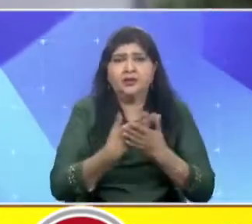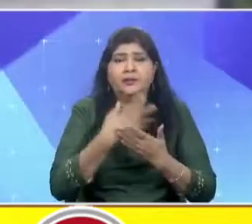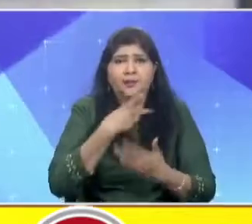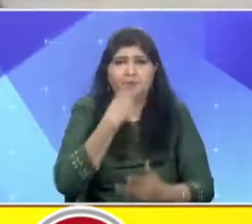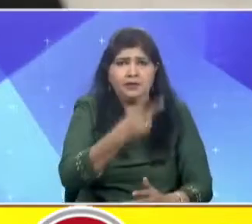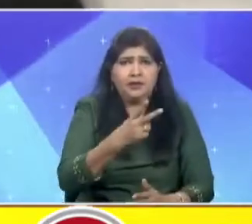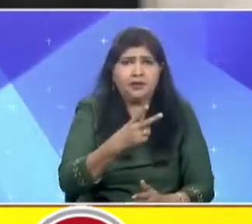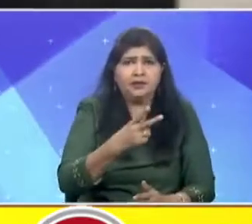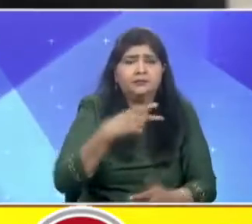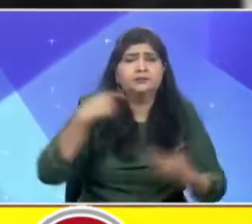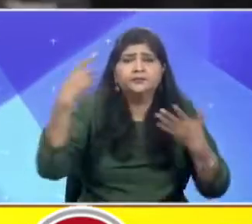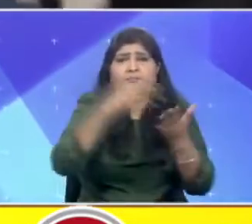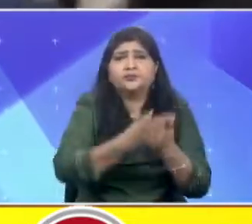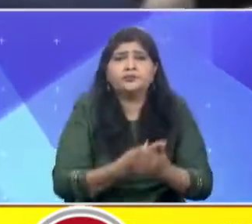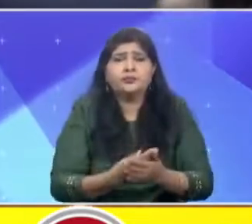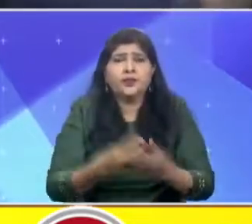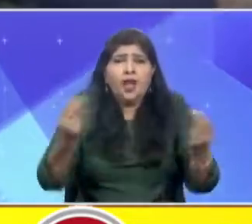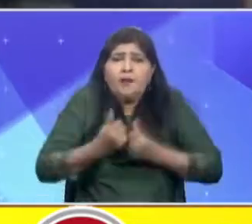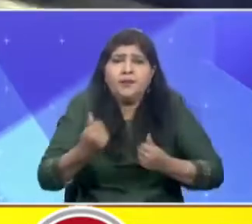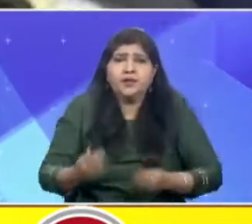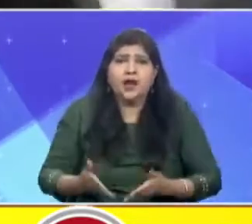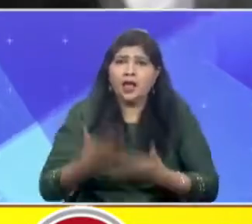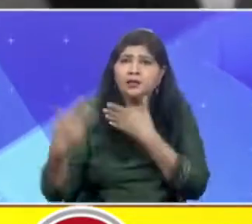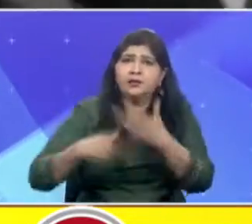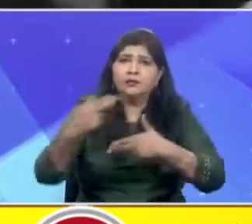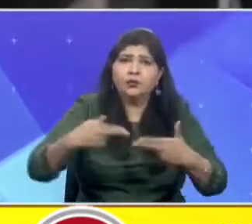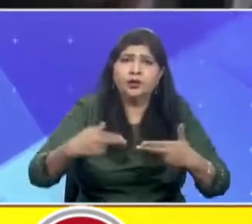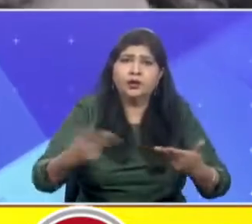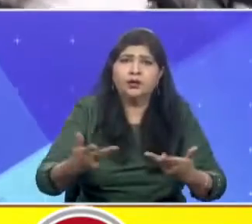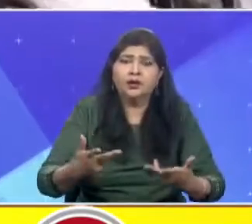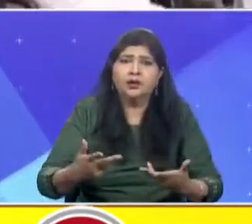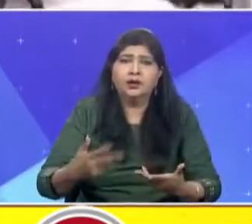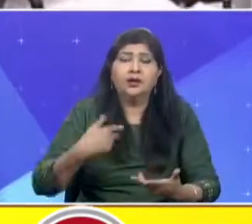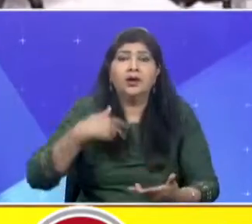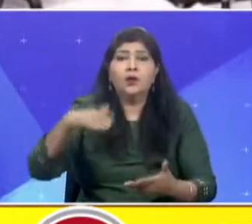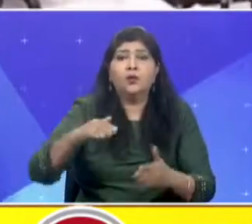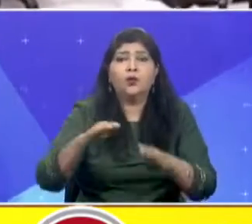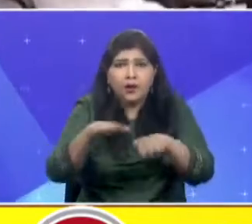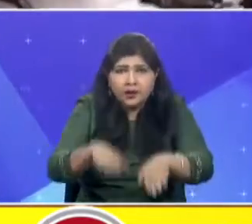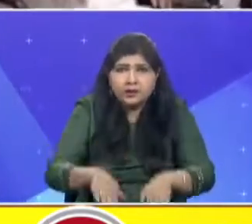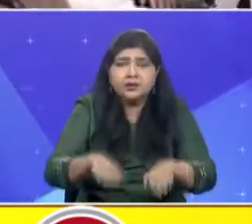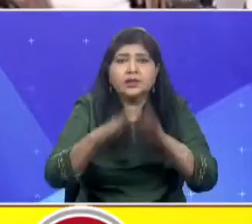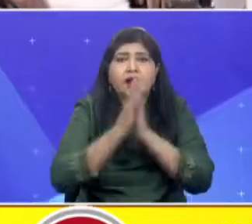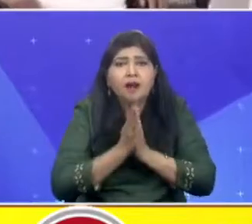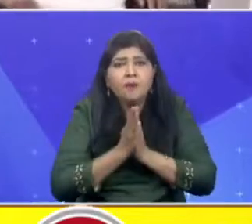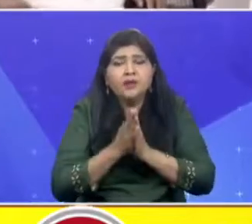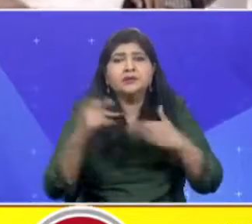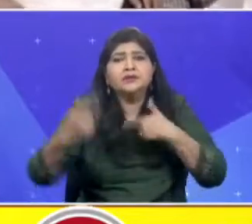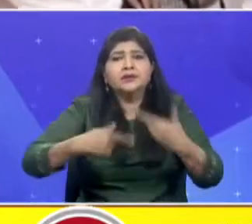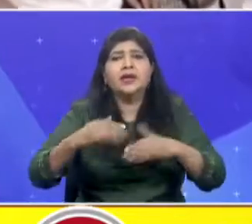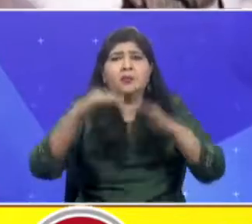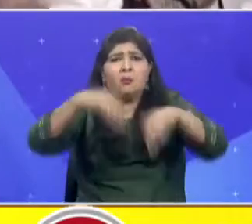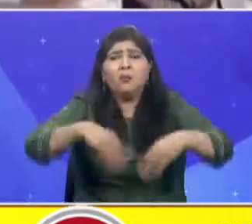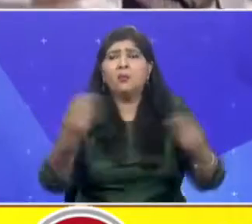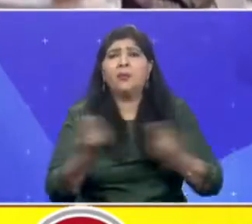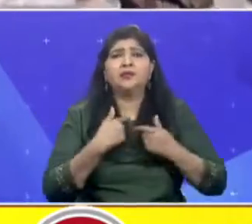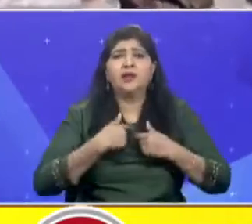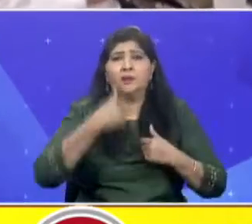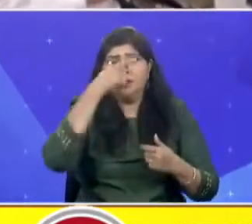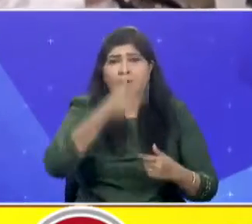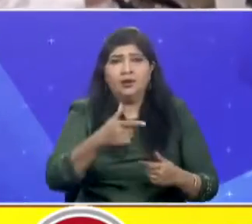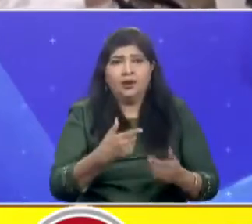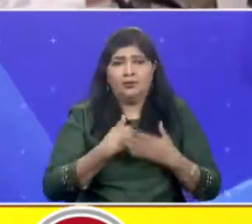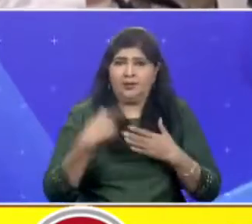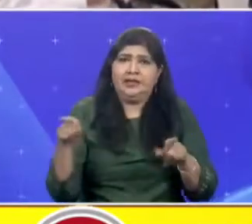मैंने देखा, पलक झपकते ही वो नंदी मुद्रा में प्रणाम करने लगे। मैंने